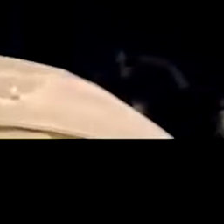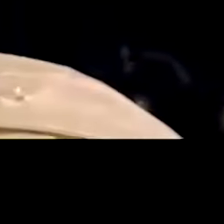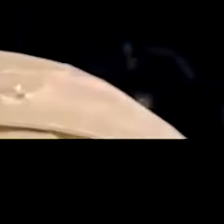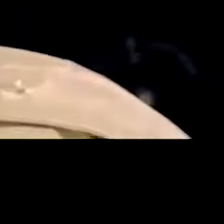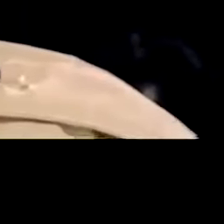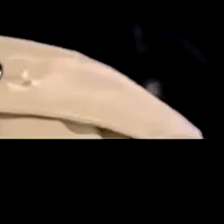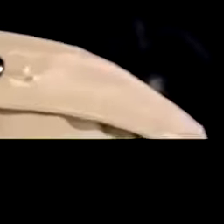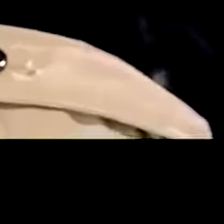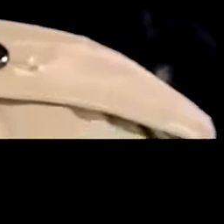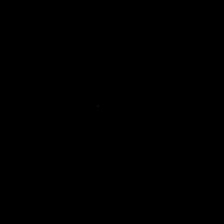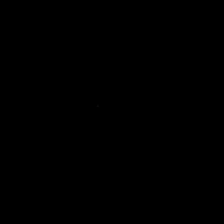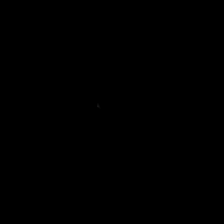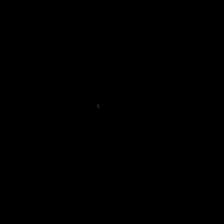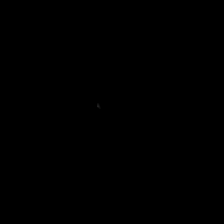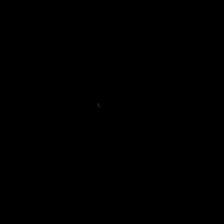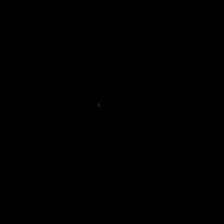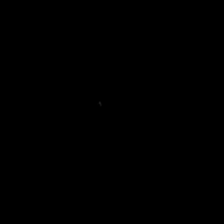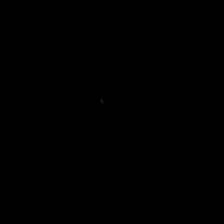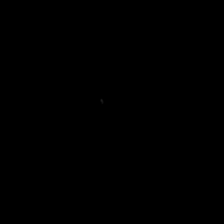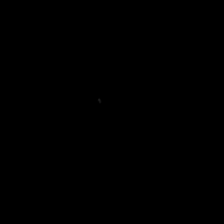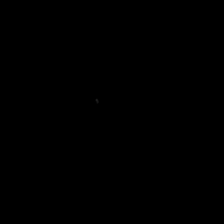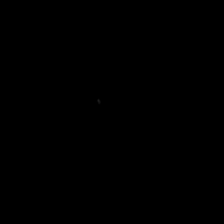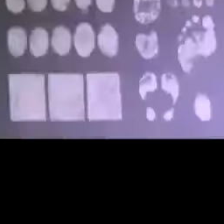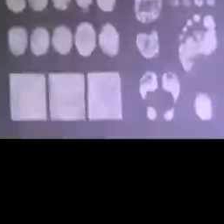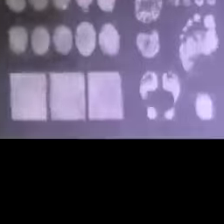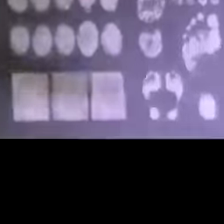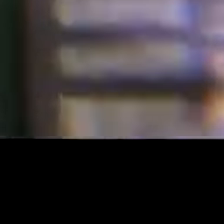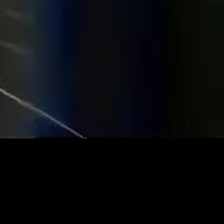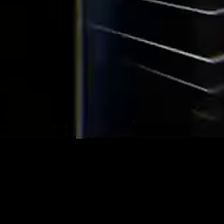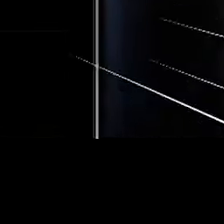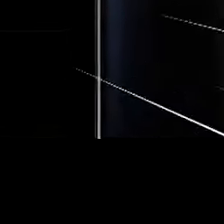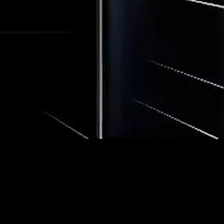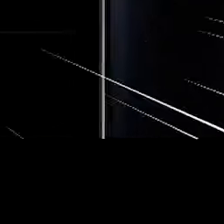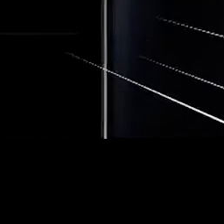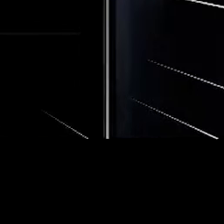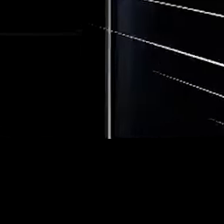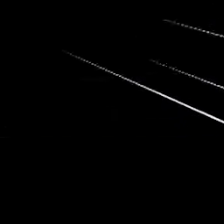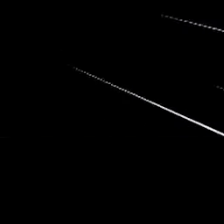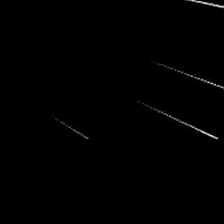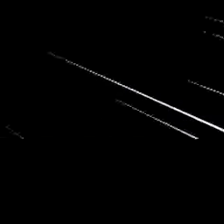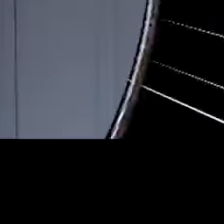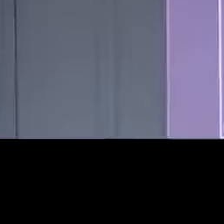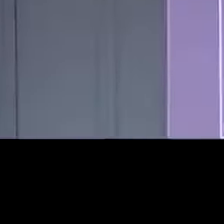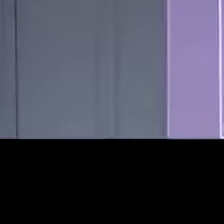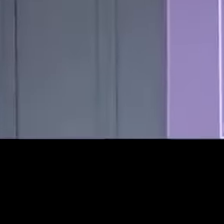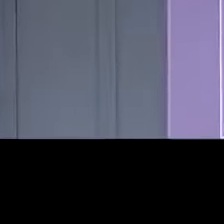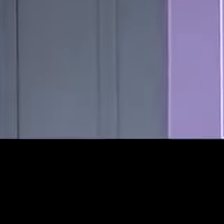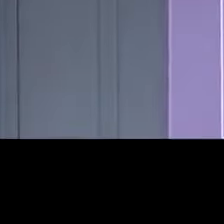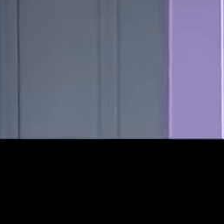중개사가 왔습니다. 와우! 가족 여러분의 고민 제가 공짜로 중개해 드립니다.